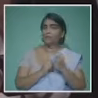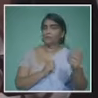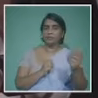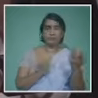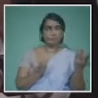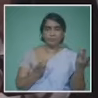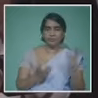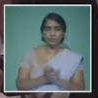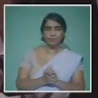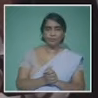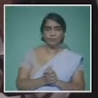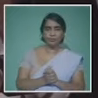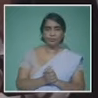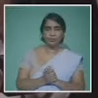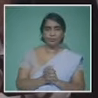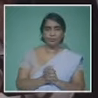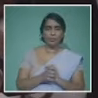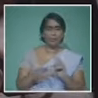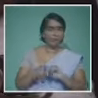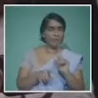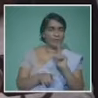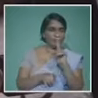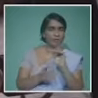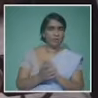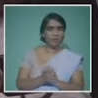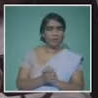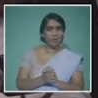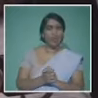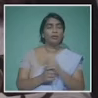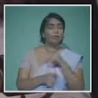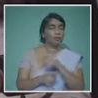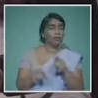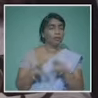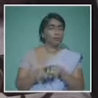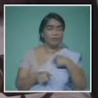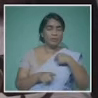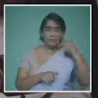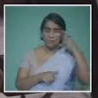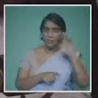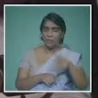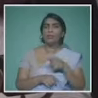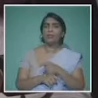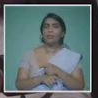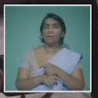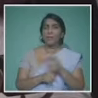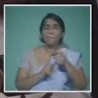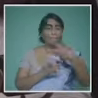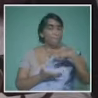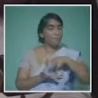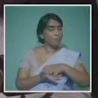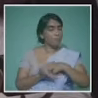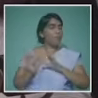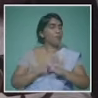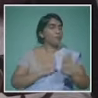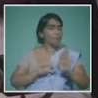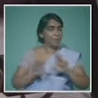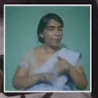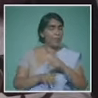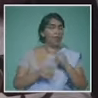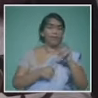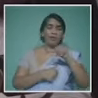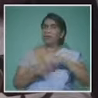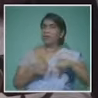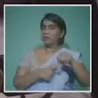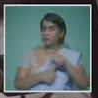ගැනීම. Honorable member you have one more minute. Yeah. දැන් ඒකමයි කරන්න බලාපොරොත්තු වෙන්නේ පළාත් පාලන ආයතන